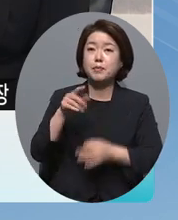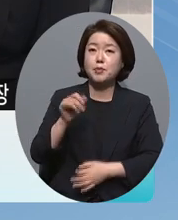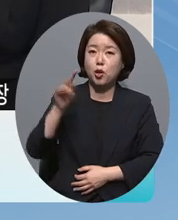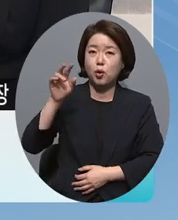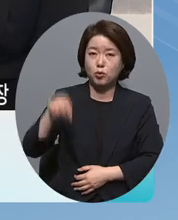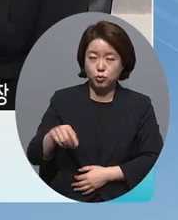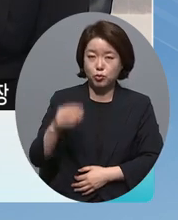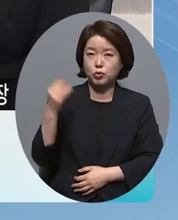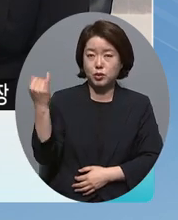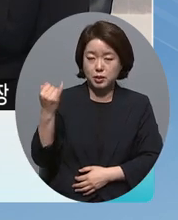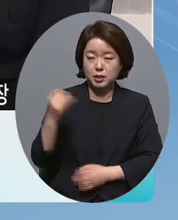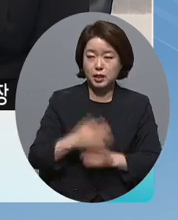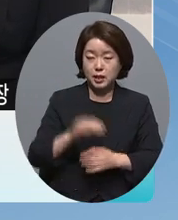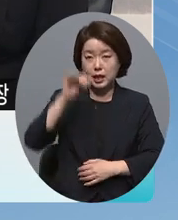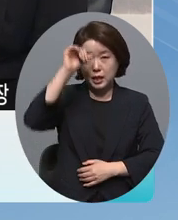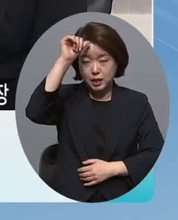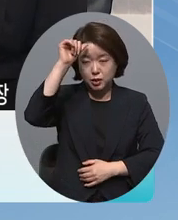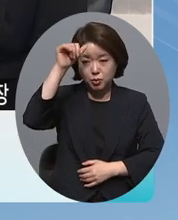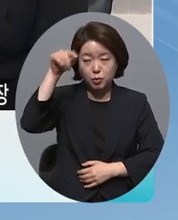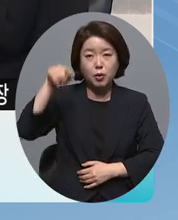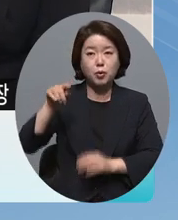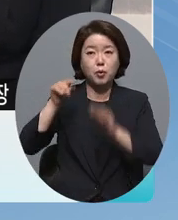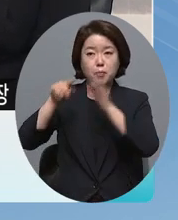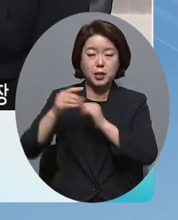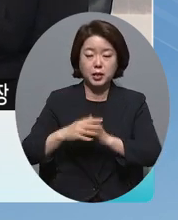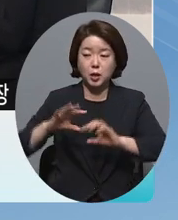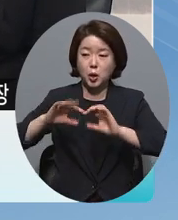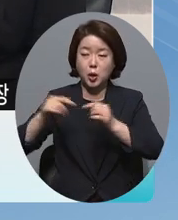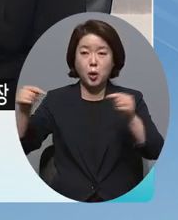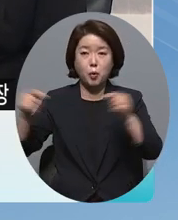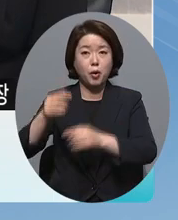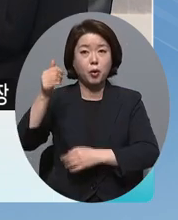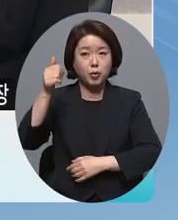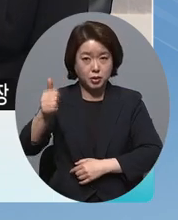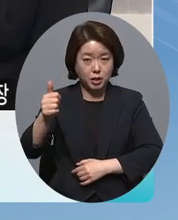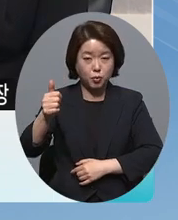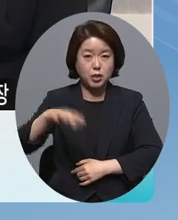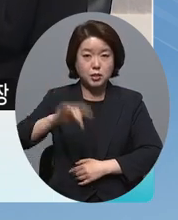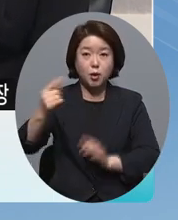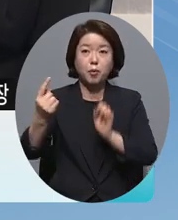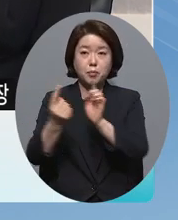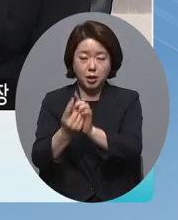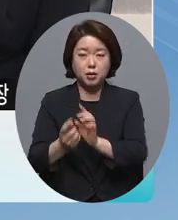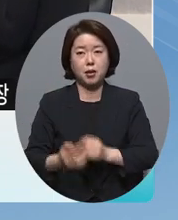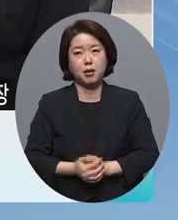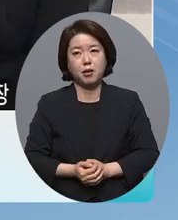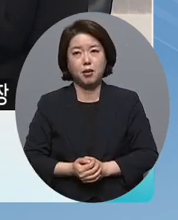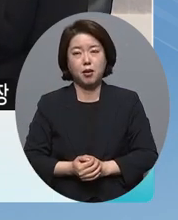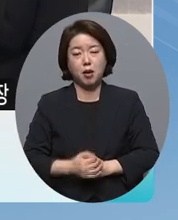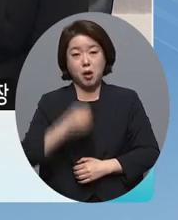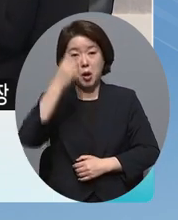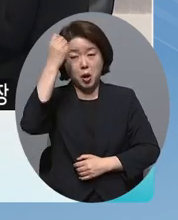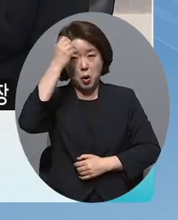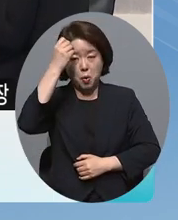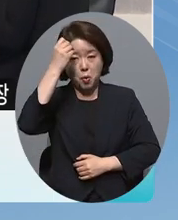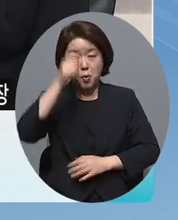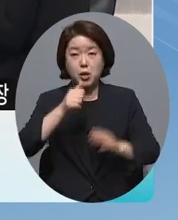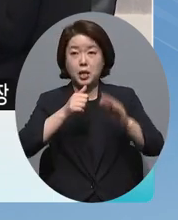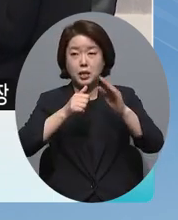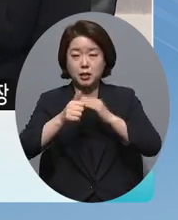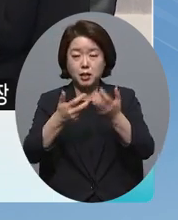여사가 인도의 방문했을 때 외교 장관을 제일 처음 만나거든요 윈도우 외교 장관이 이런 얘기를 해요 고위급 대표단을